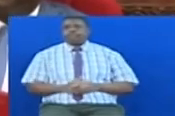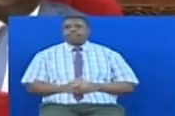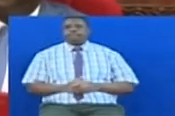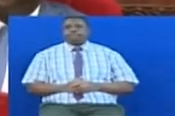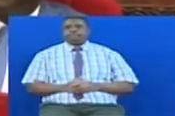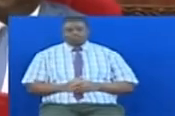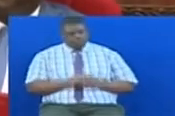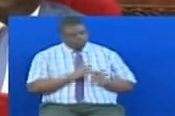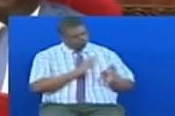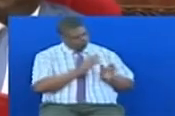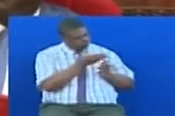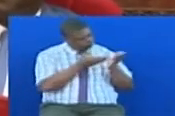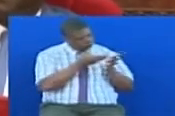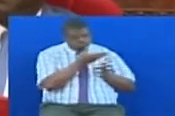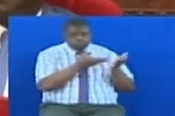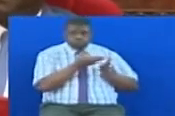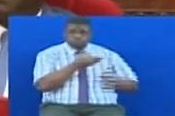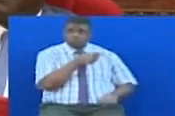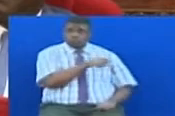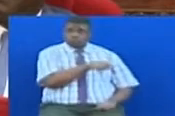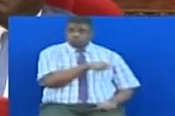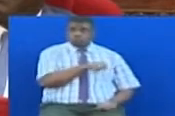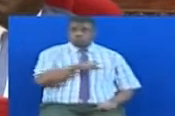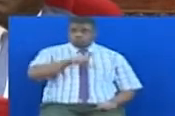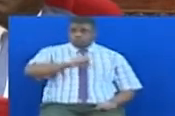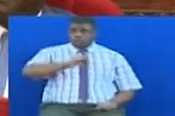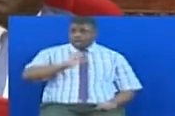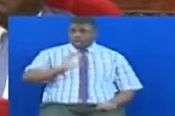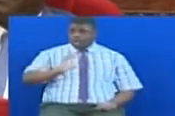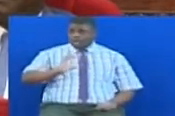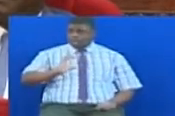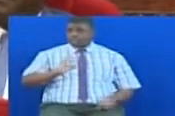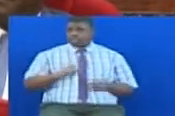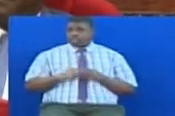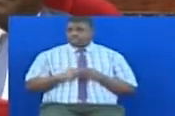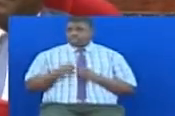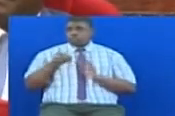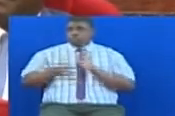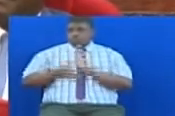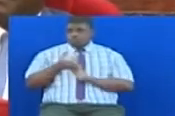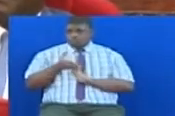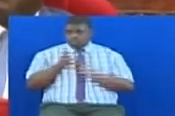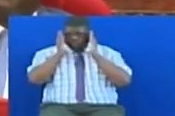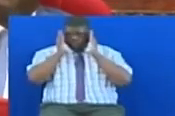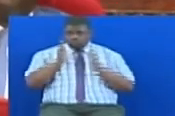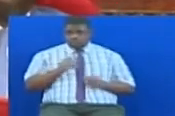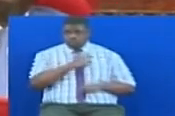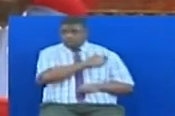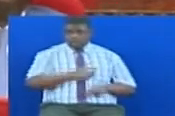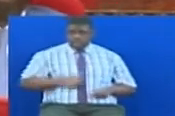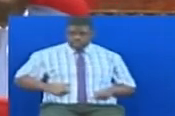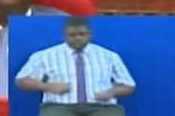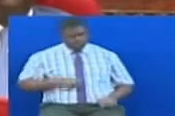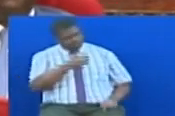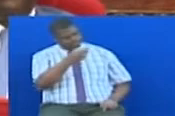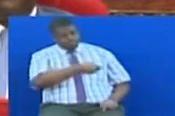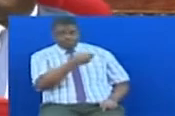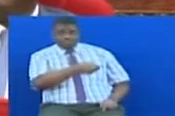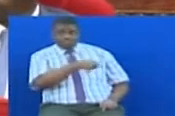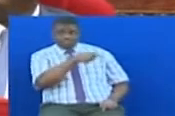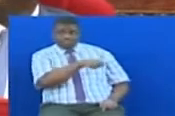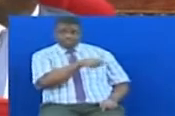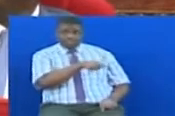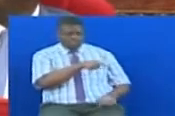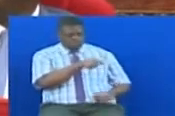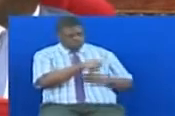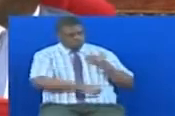kwenye mjadala huu wa lati. Mheshimiwa Naibu Speaker, kwanza nampongeza Mheshimiwa Rais kwa kuonyesha